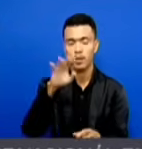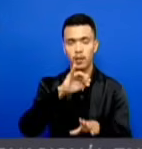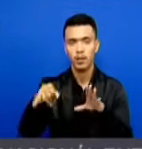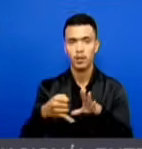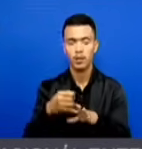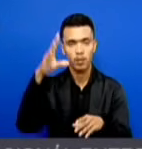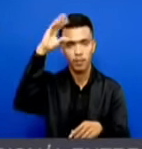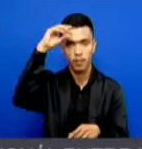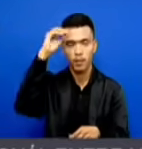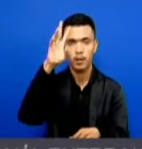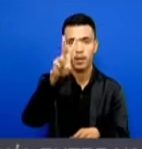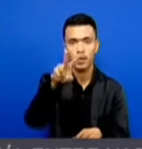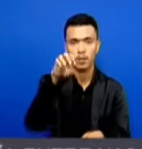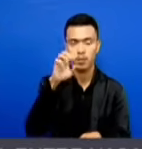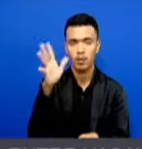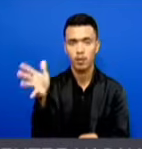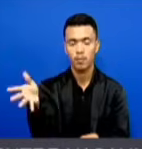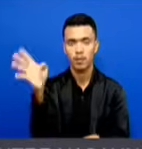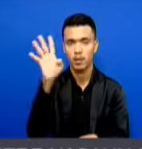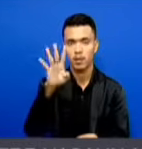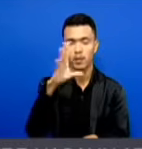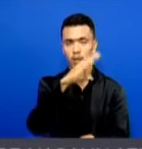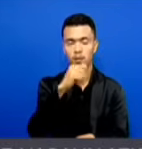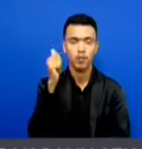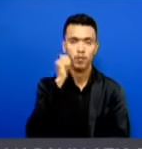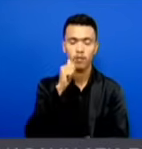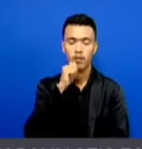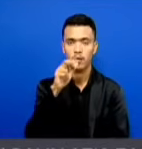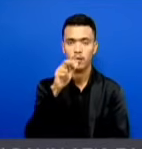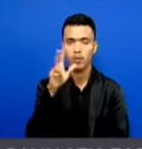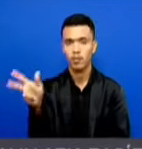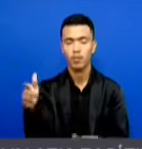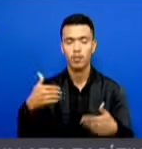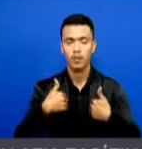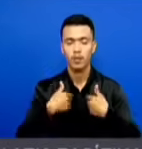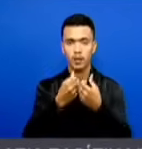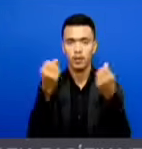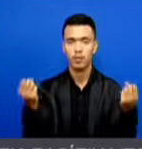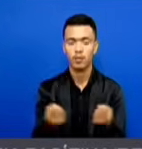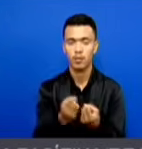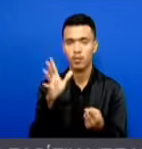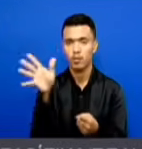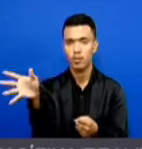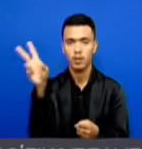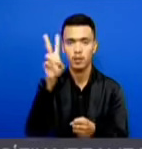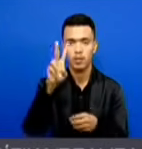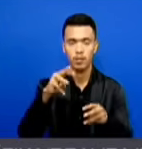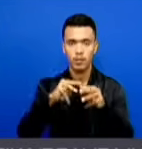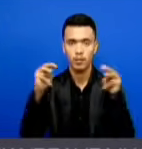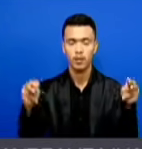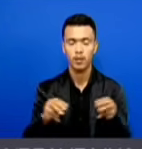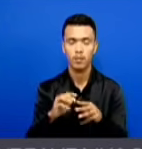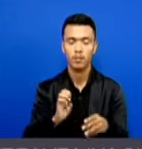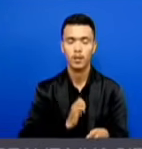kompostu fusimane atusrua limanulu resinghat no feto tolunulu ya suku limanulu resinrua ia